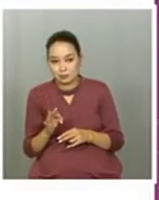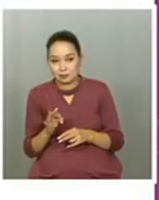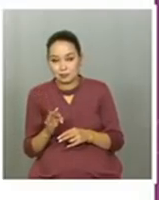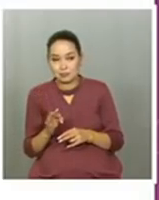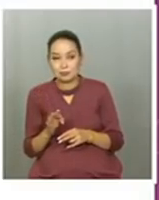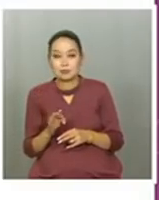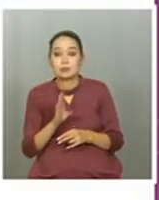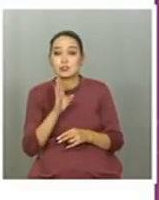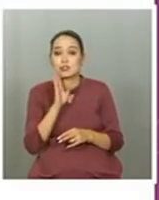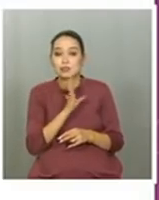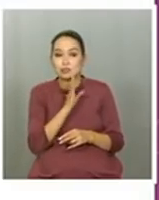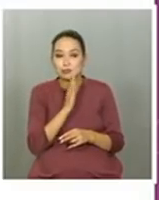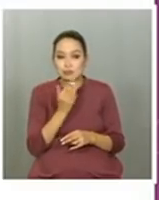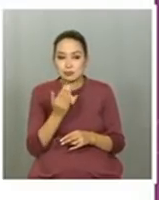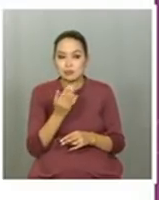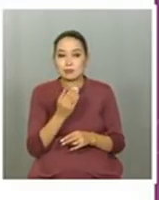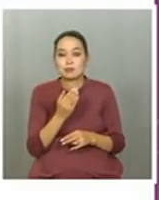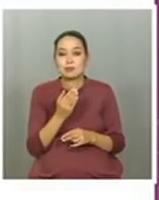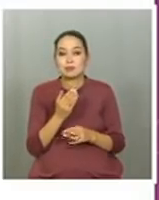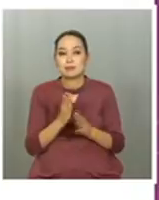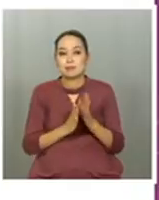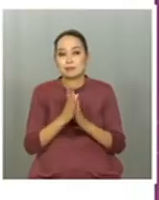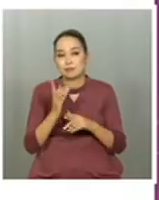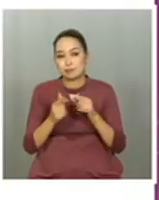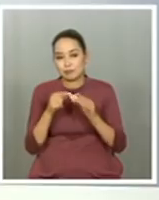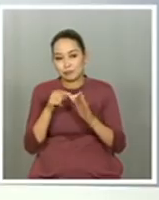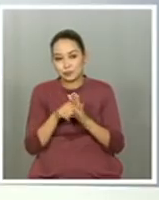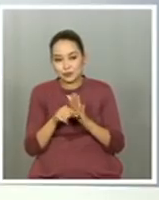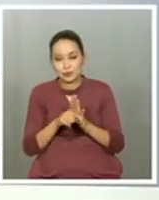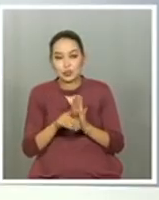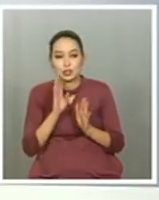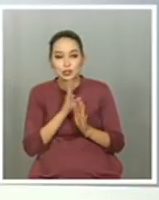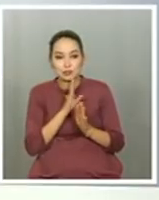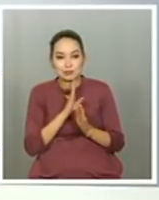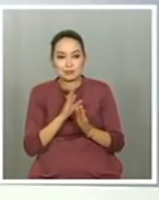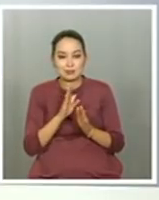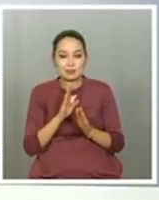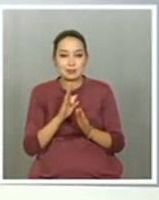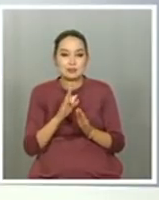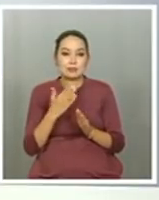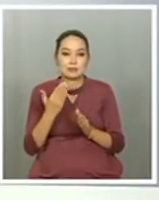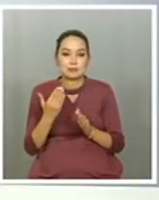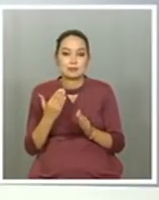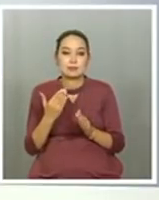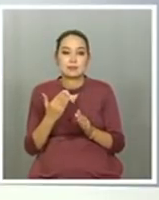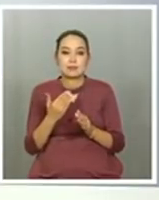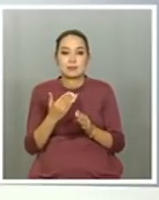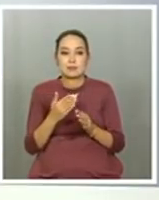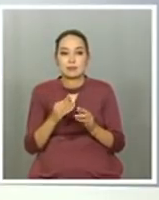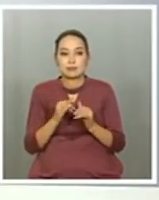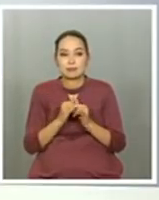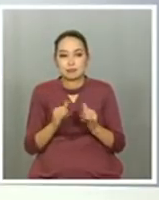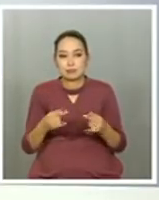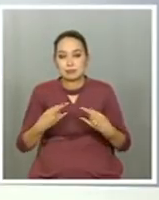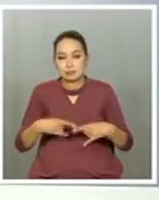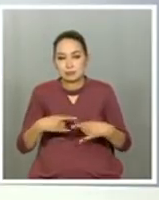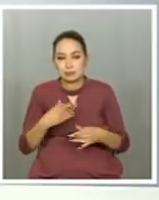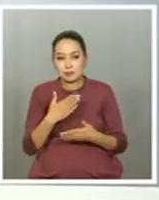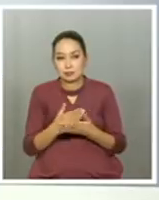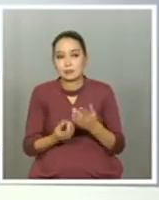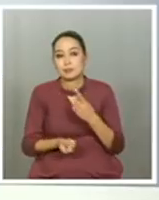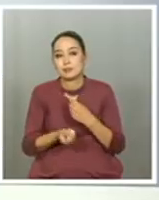аналық жасушаның тетраэдері деп аталады. Пісіп жетілу кезеңінде пайда болған